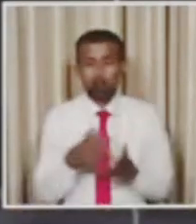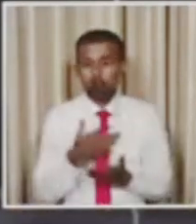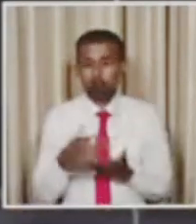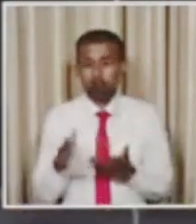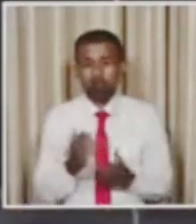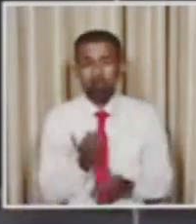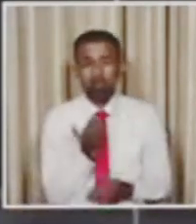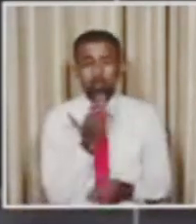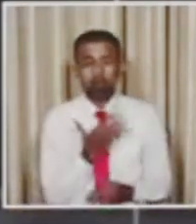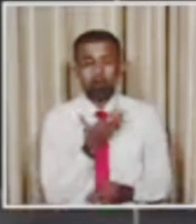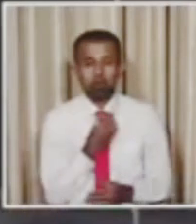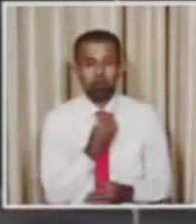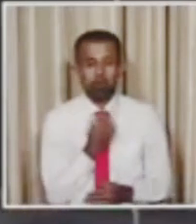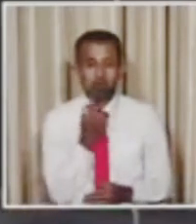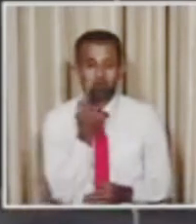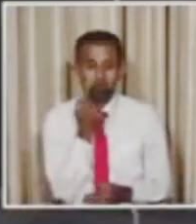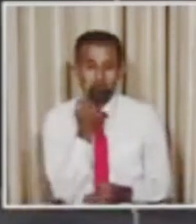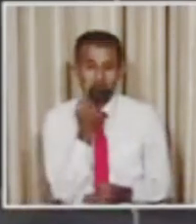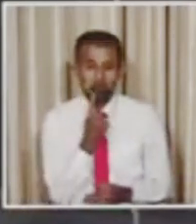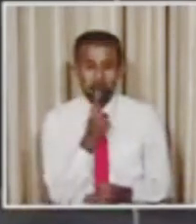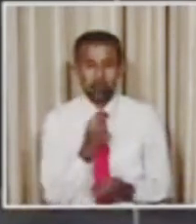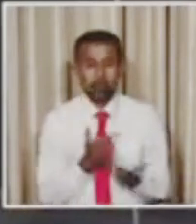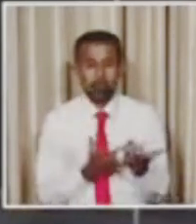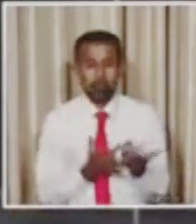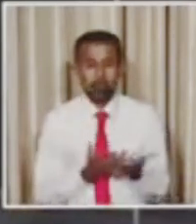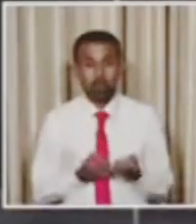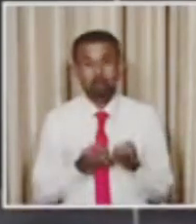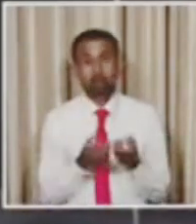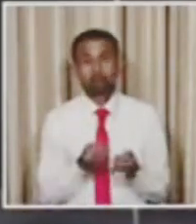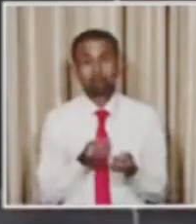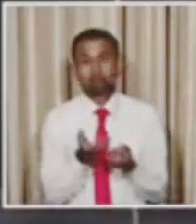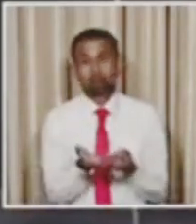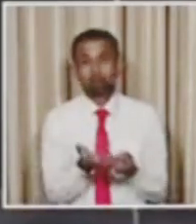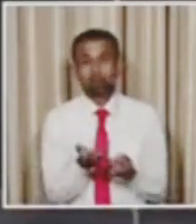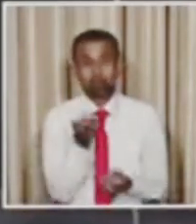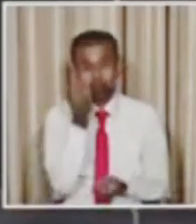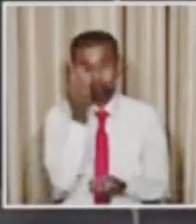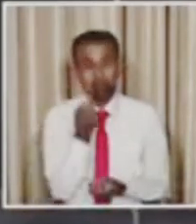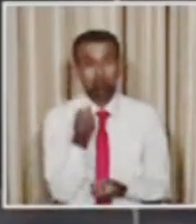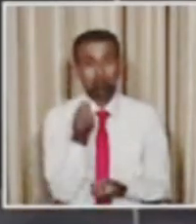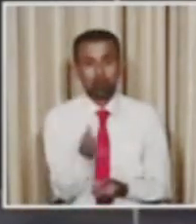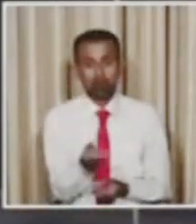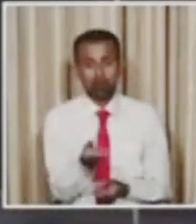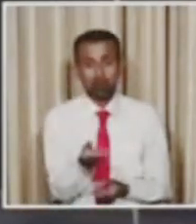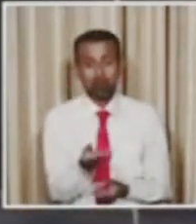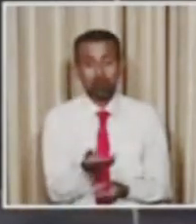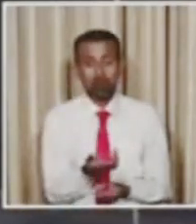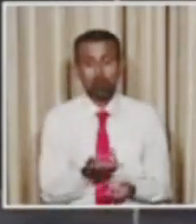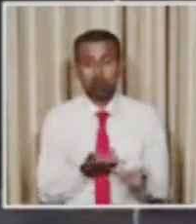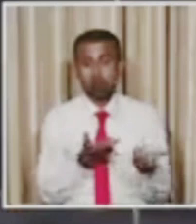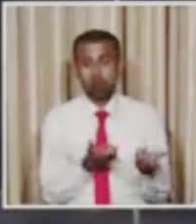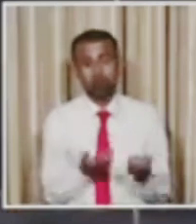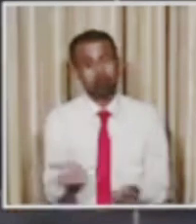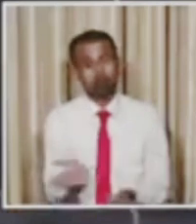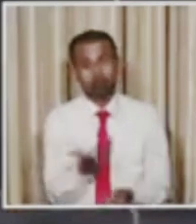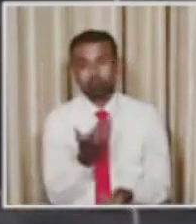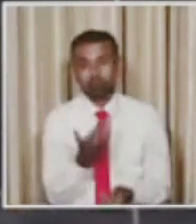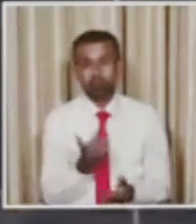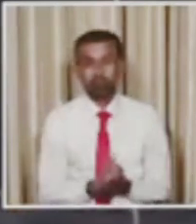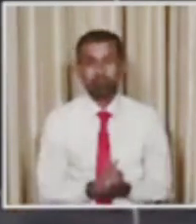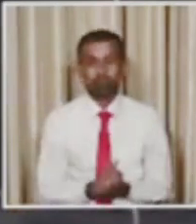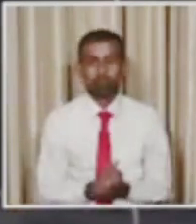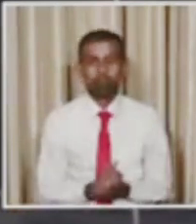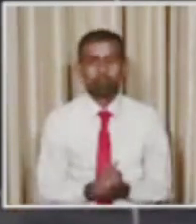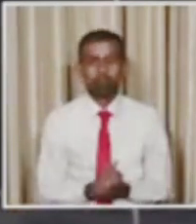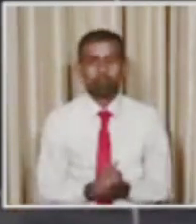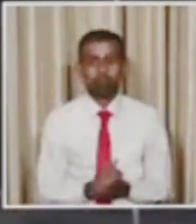ඇමරිකාව බොරුවට කිඹුල් කඳුළු හෙලනවා, අවියාවිය තොග පිටින් සපයනවා ඊශ්‍රායලයට ඒ මිලිටරි ප්‍රහාර එල්ල කරගෙන යන්න. ඒ නිසා